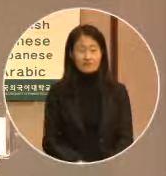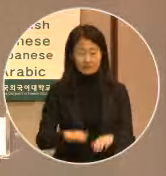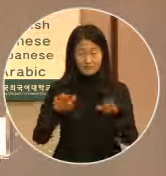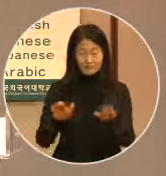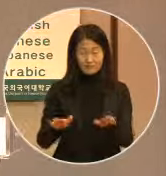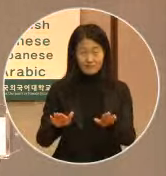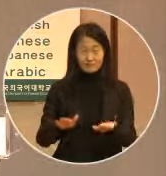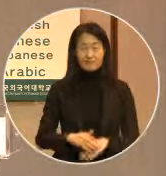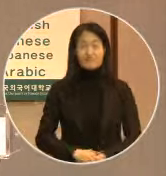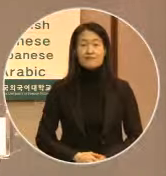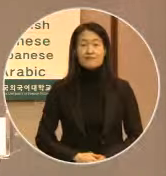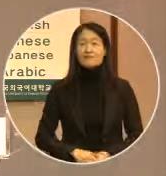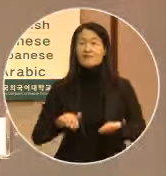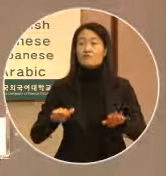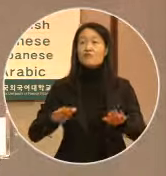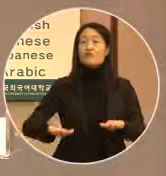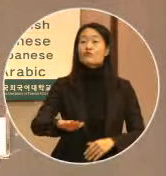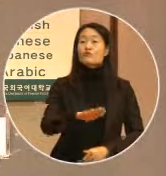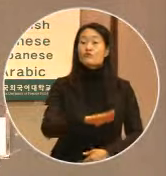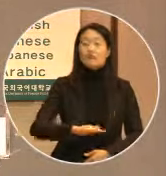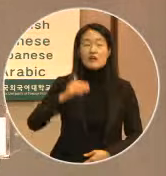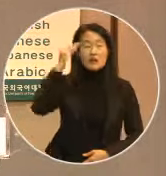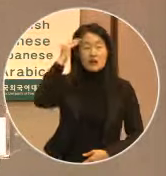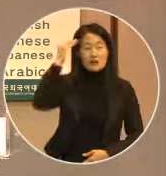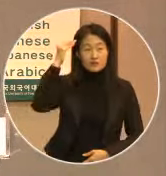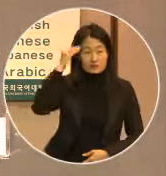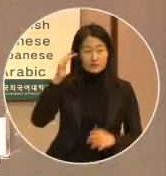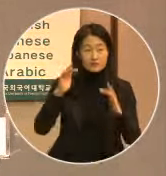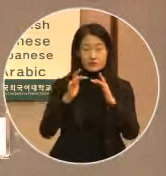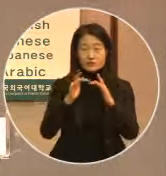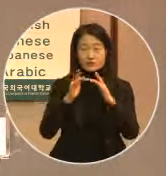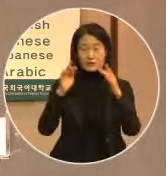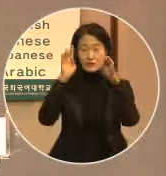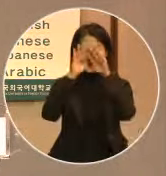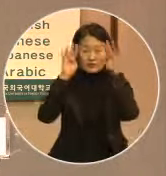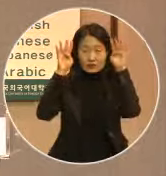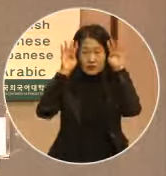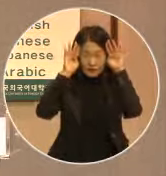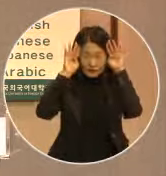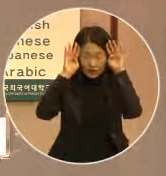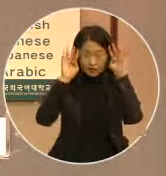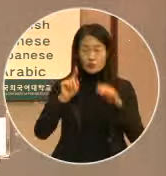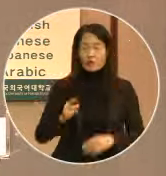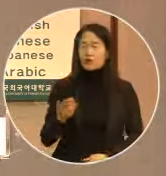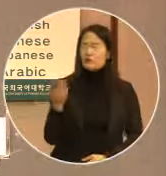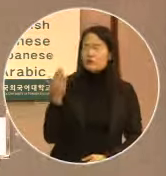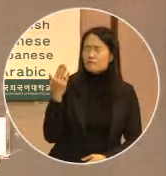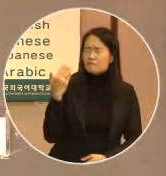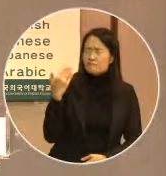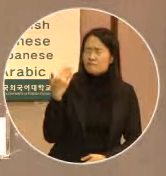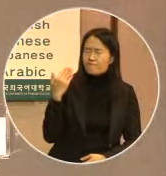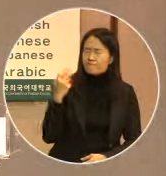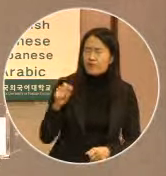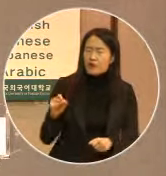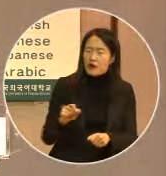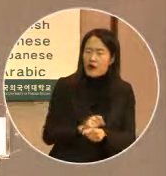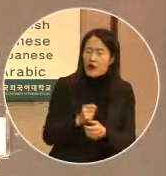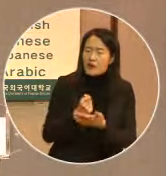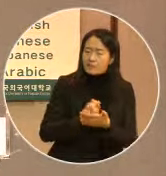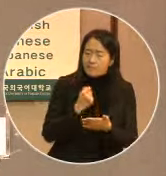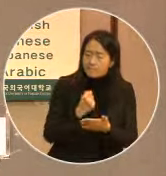지금 우리 사이버한국외고대학교 가족들은 지난 특별히 아쉬움을 감출